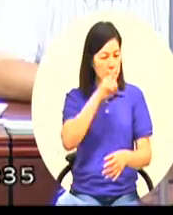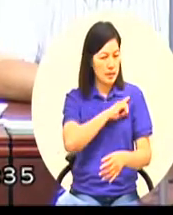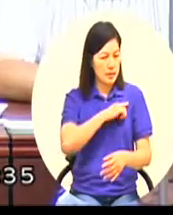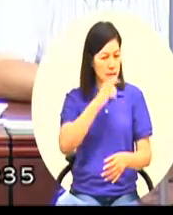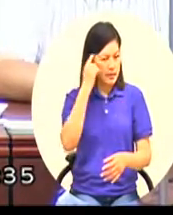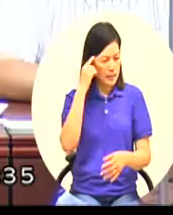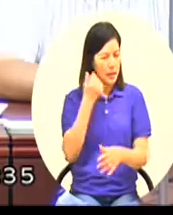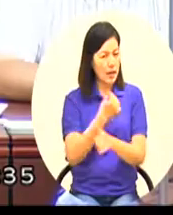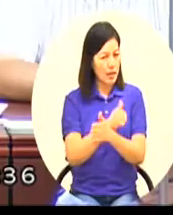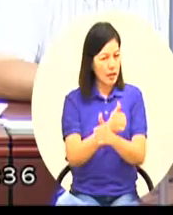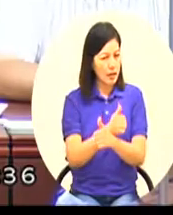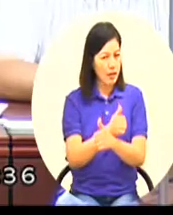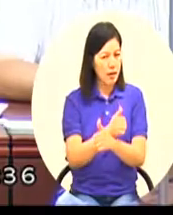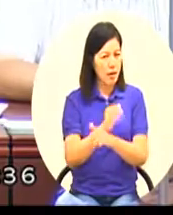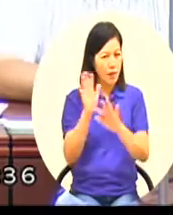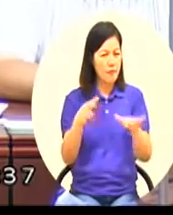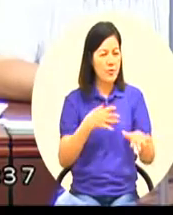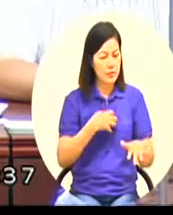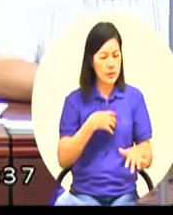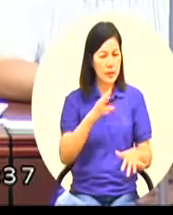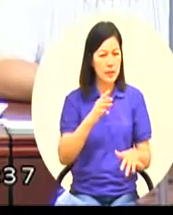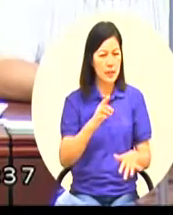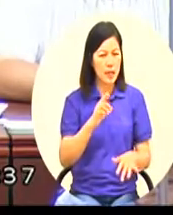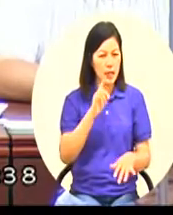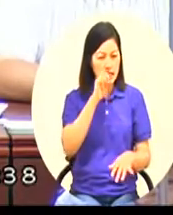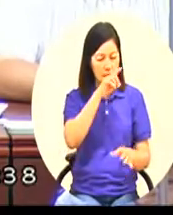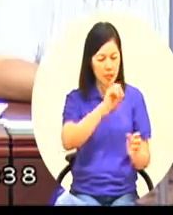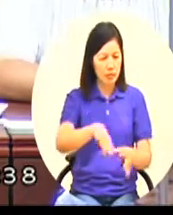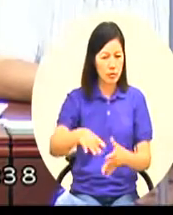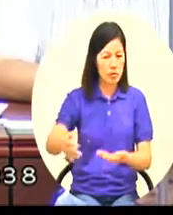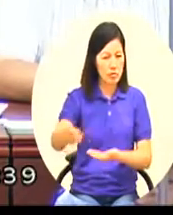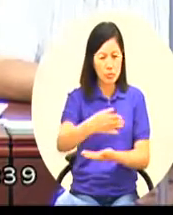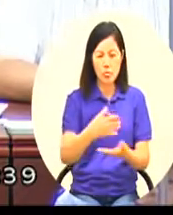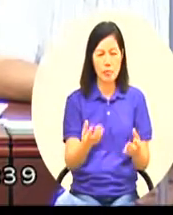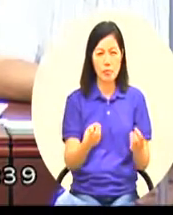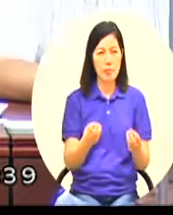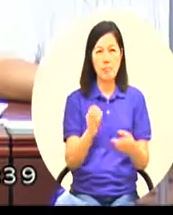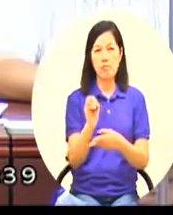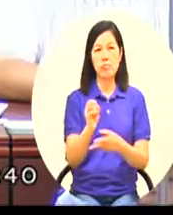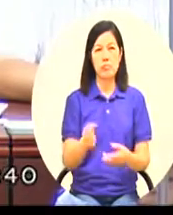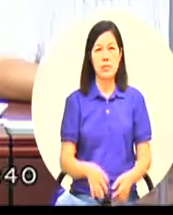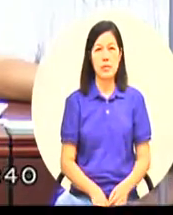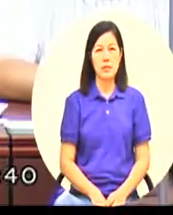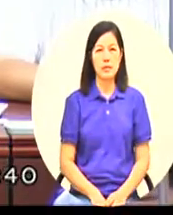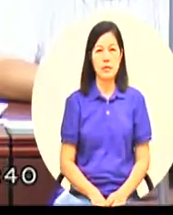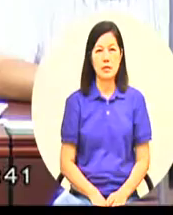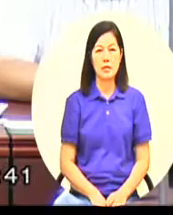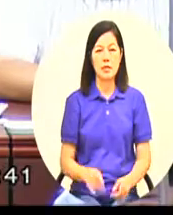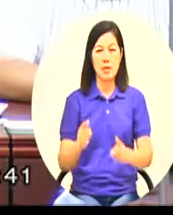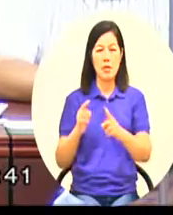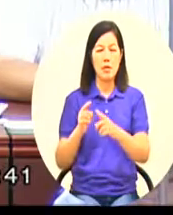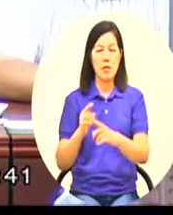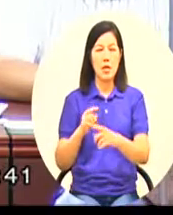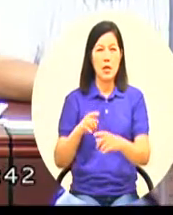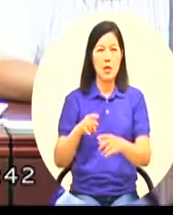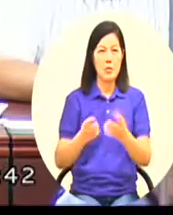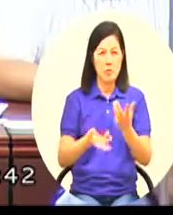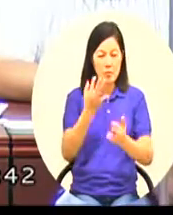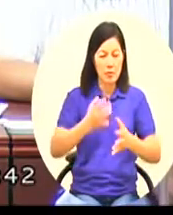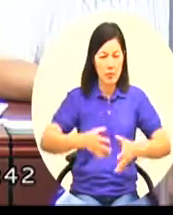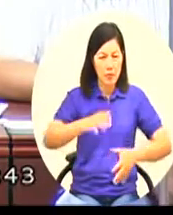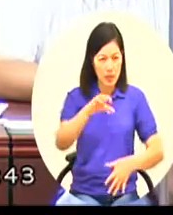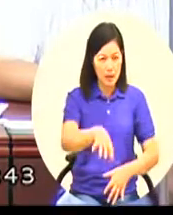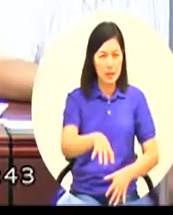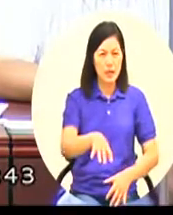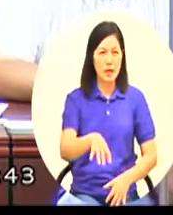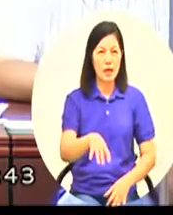险，它收不到垃圾，它没有人要来它这边。其实一个焚化厂最重要的收入